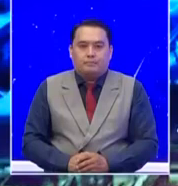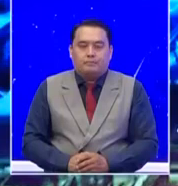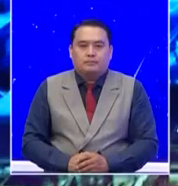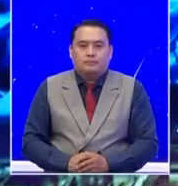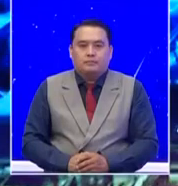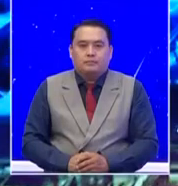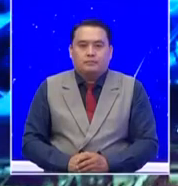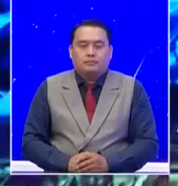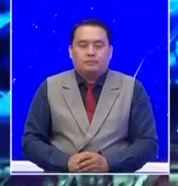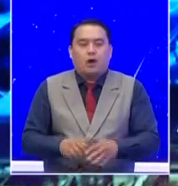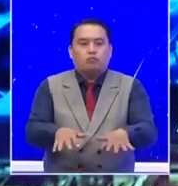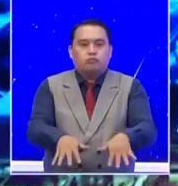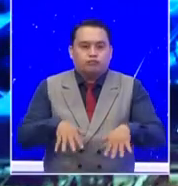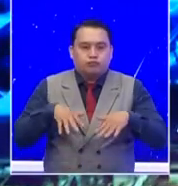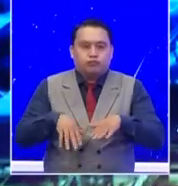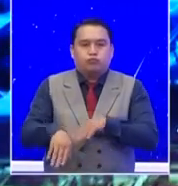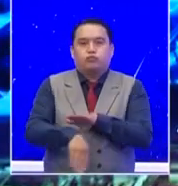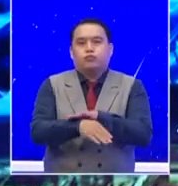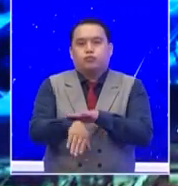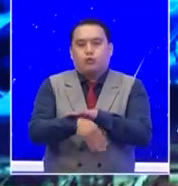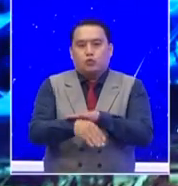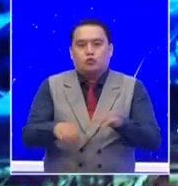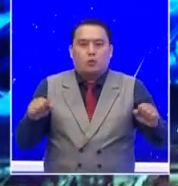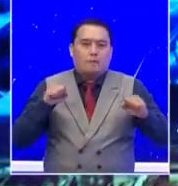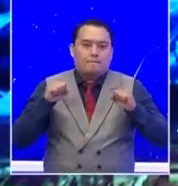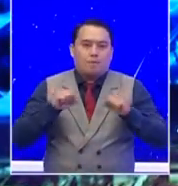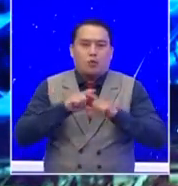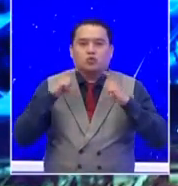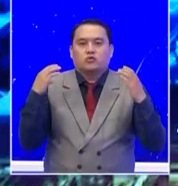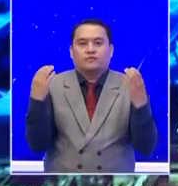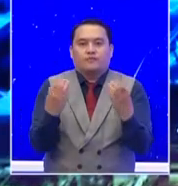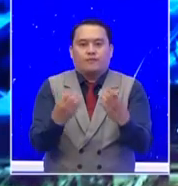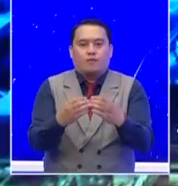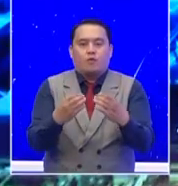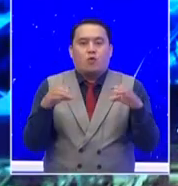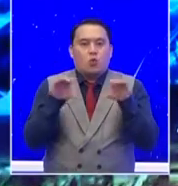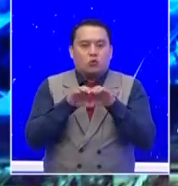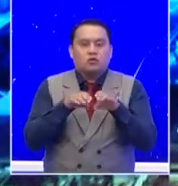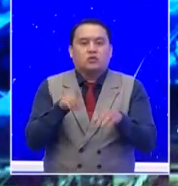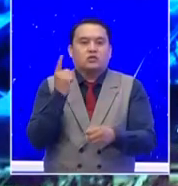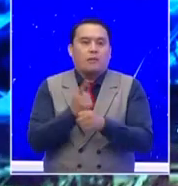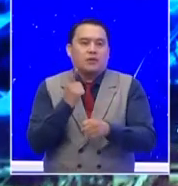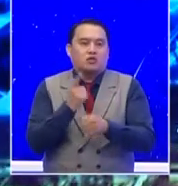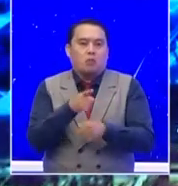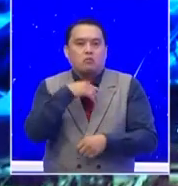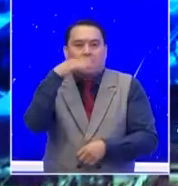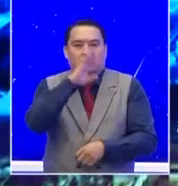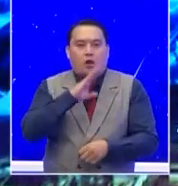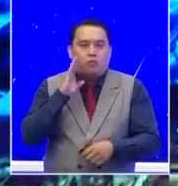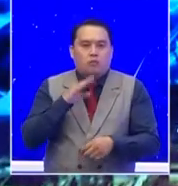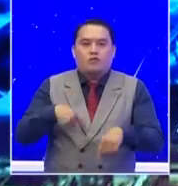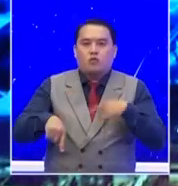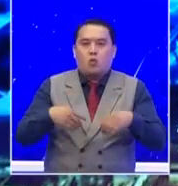трибуны для зрителей пустым вход на спортплощадку запрещен и родителям молодых игроков но сойди он не пустуют